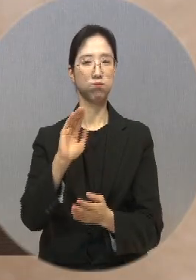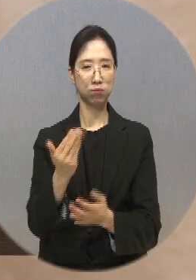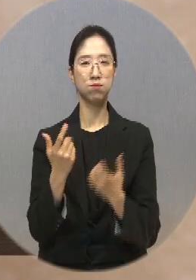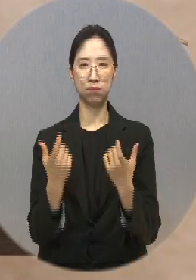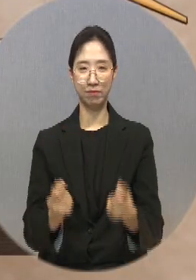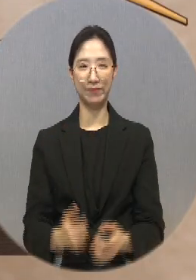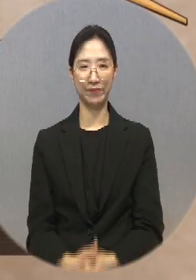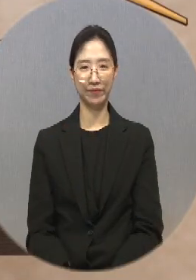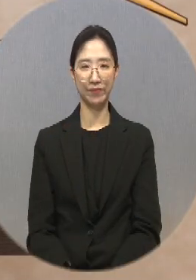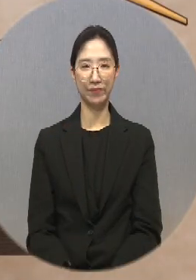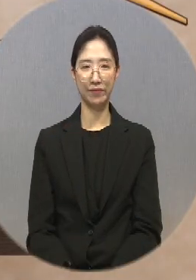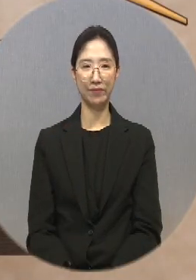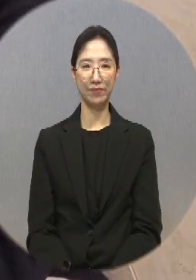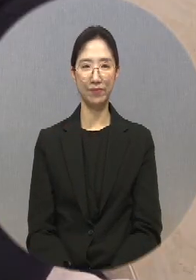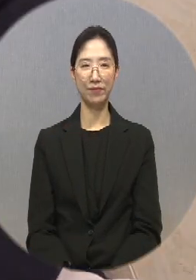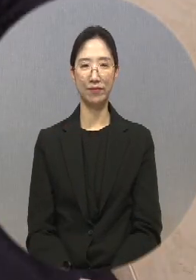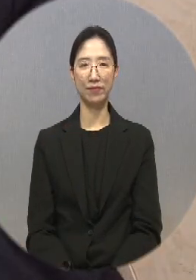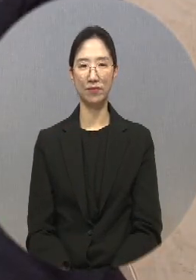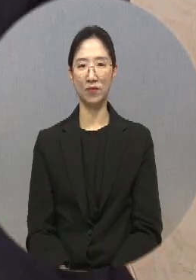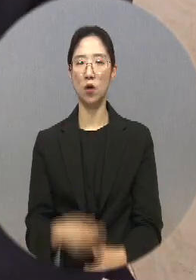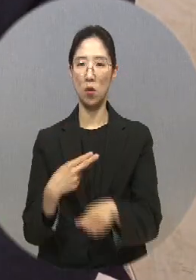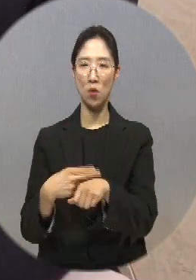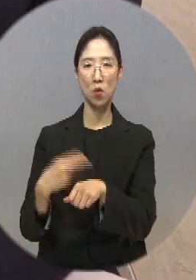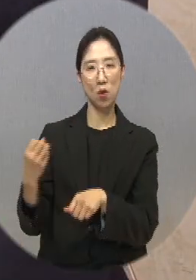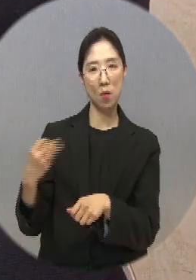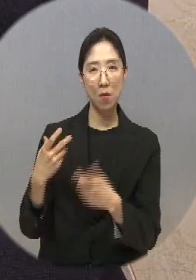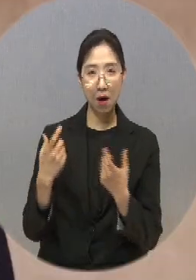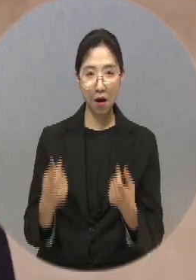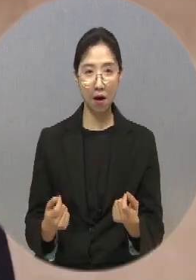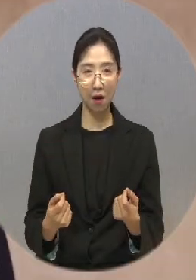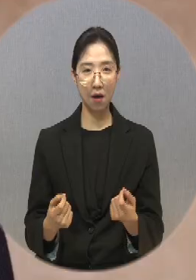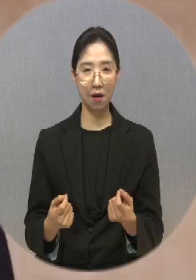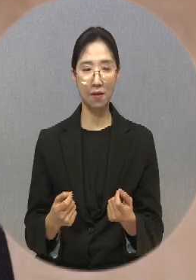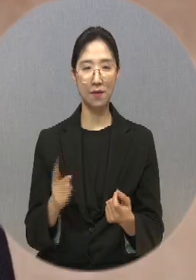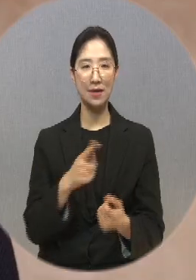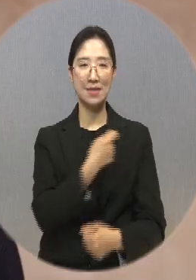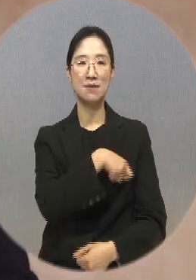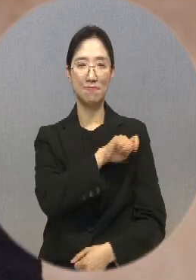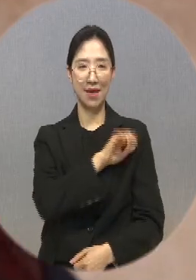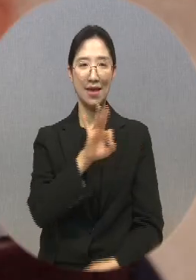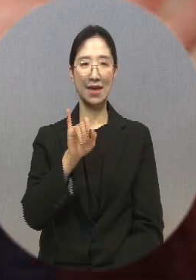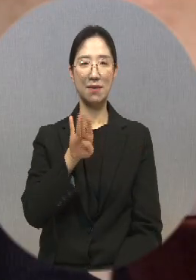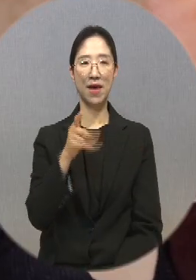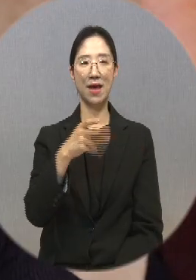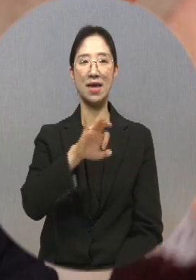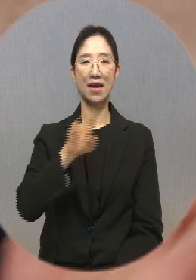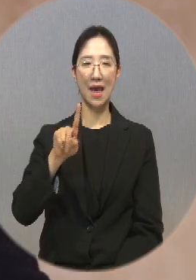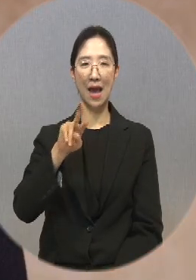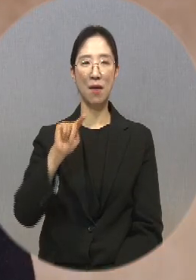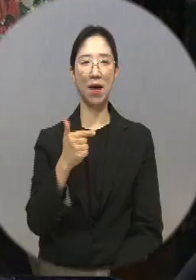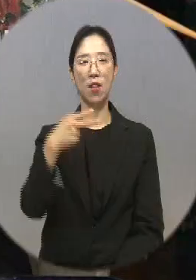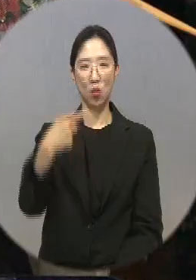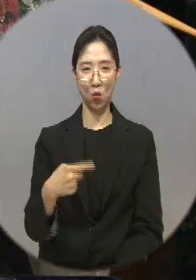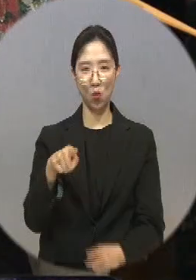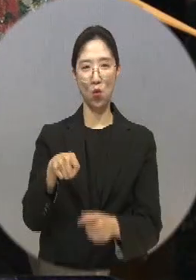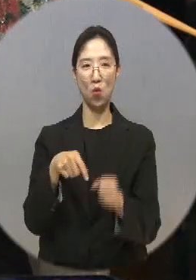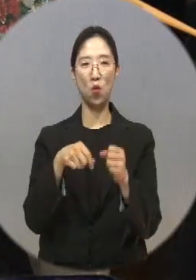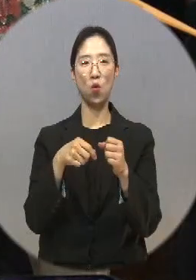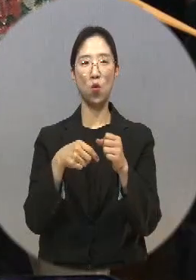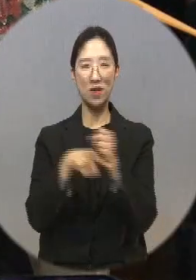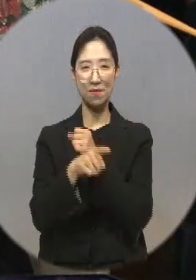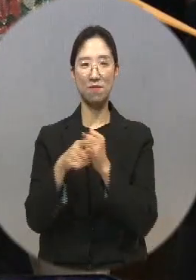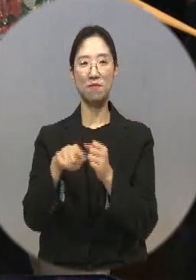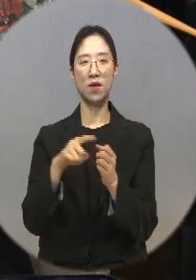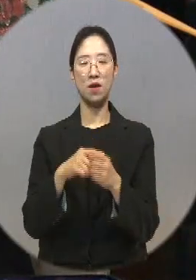이루어졌다고 맞습니다. 얘기할 수 있어요. 아니, 지금 선생님 말씀 듣고 보니까 스페인 이베리아 반도로 상징되는 공간이 그